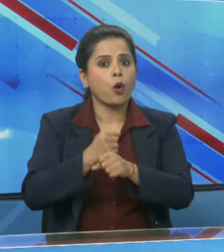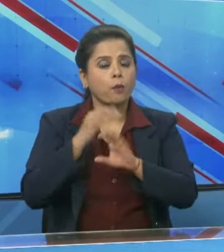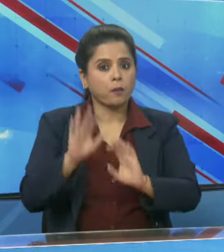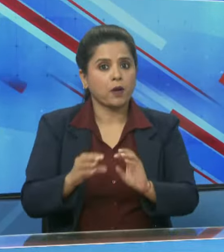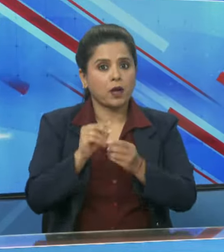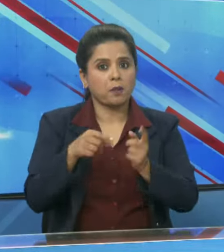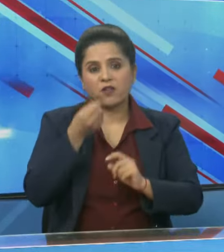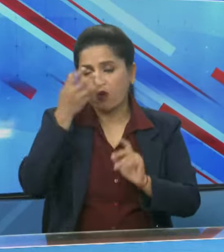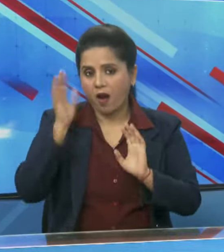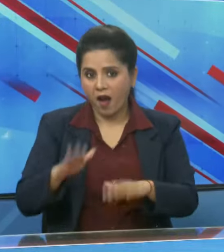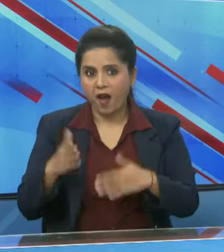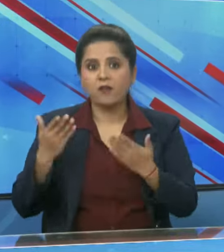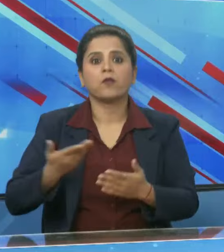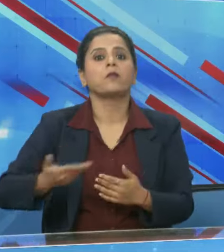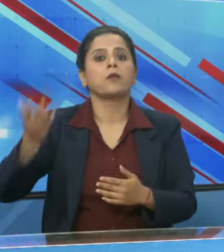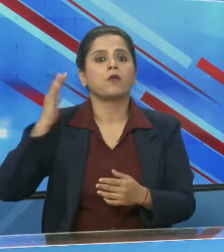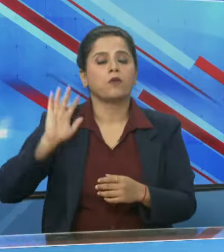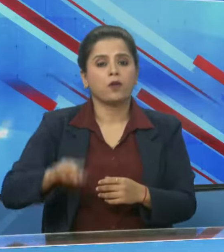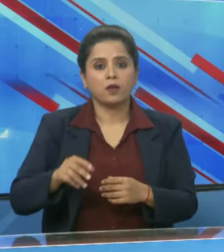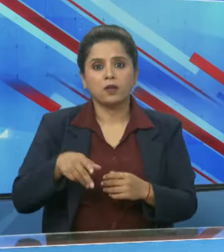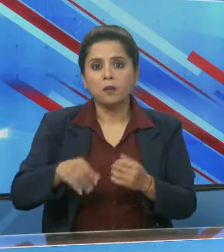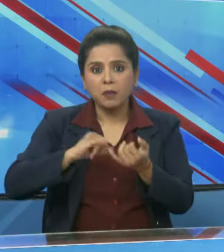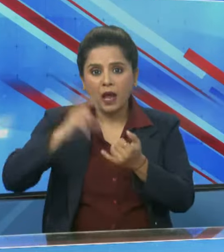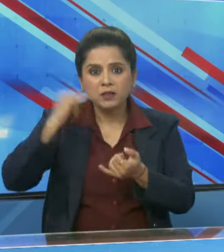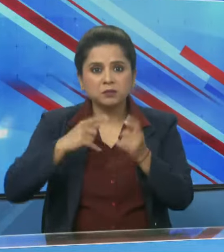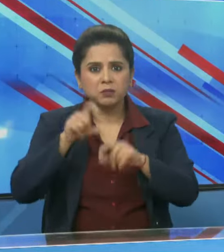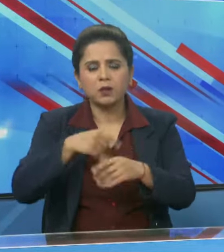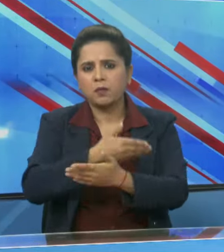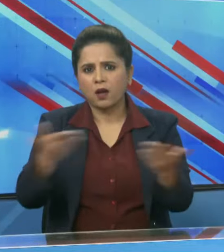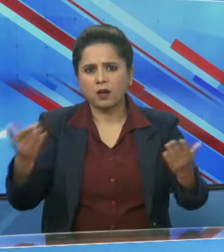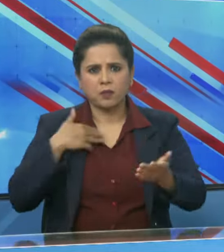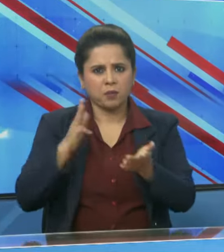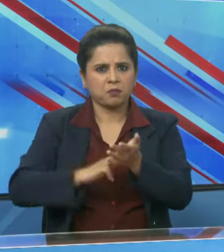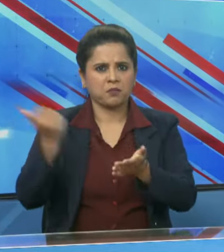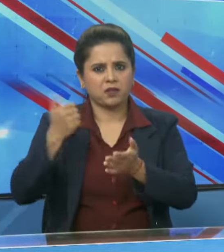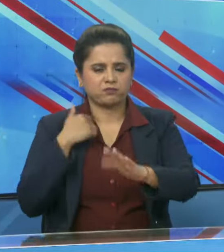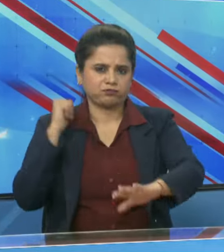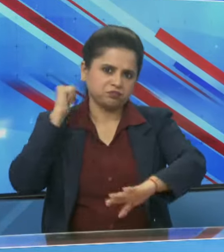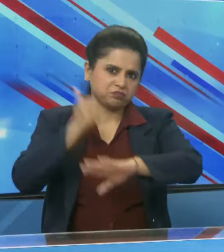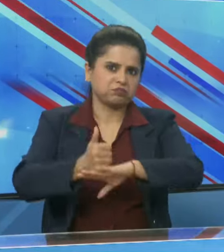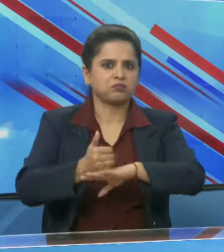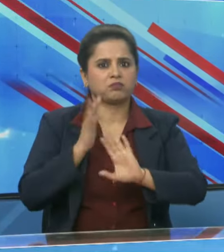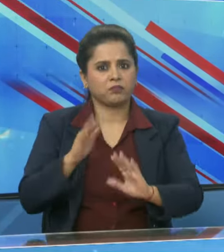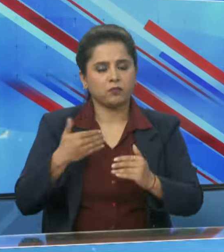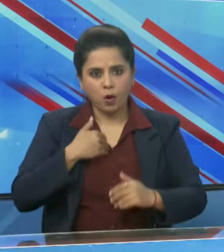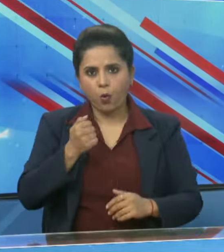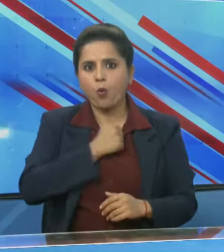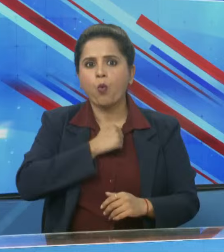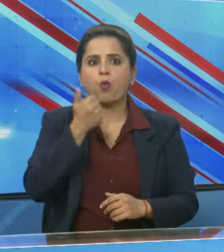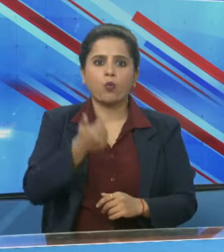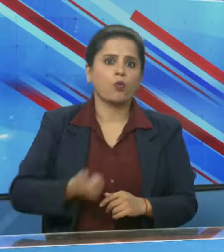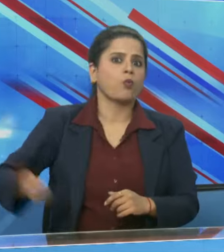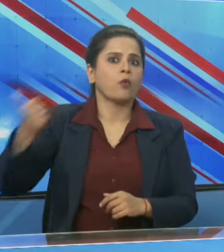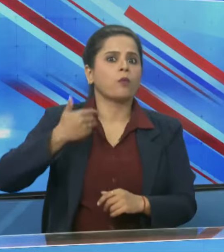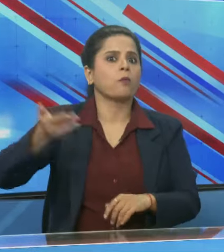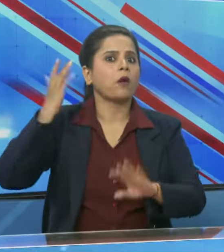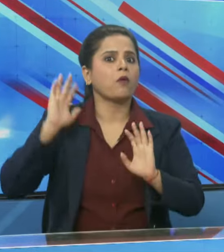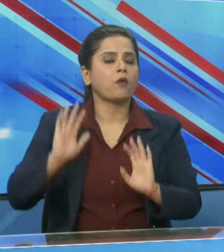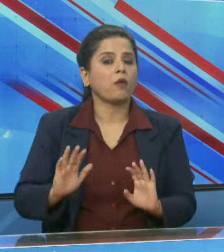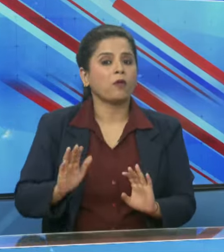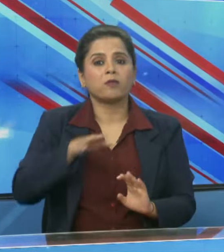सरकार थी, जनजाति कल्याण मंत्रालय बनाने का काम हमारे नेता और